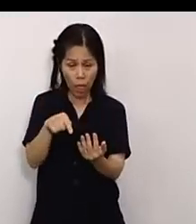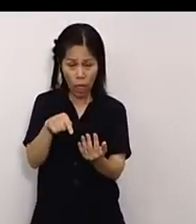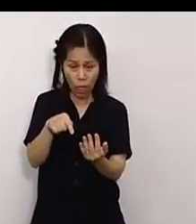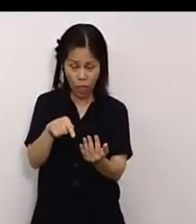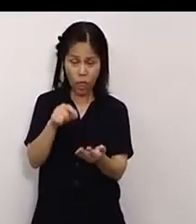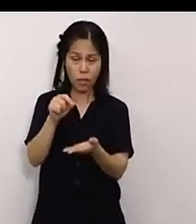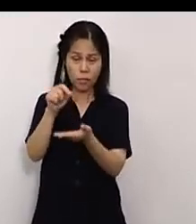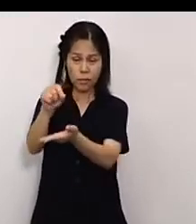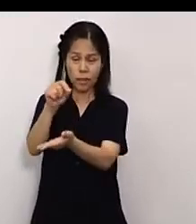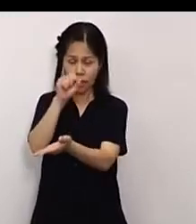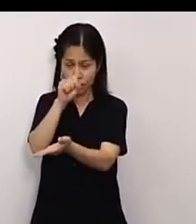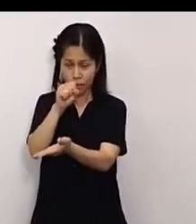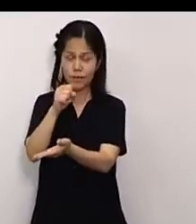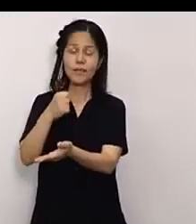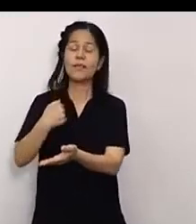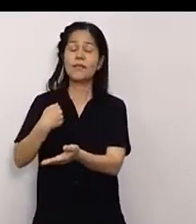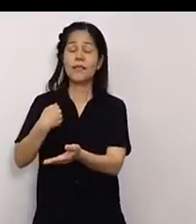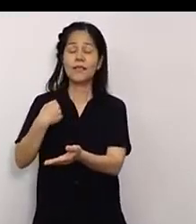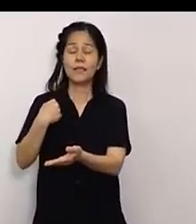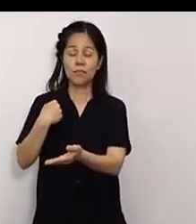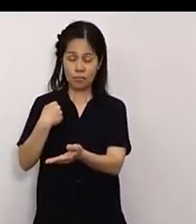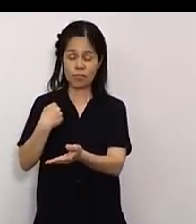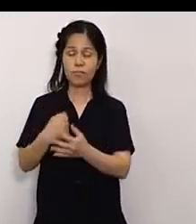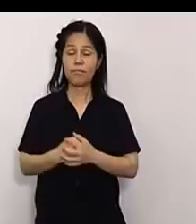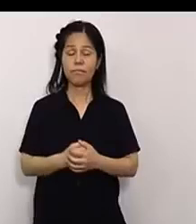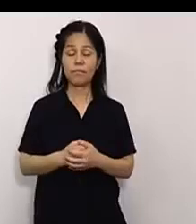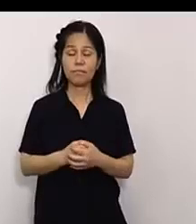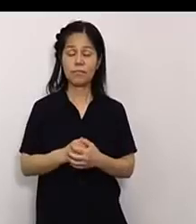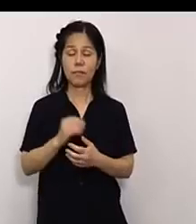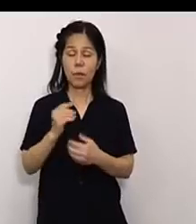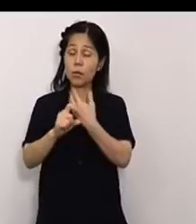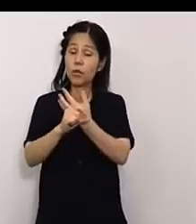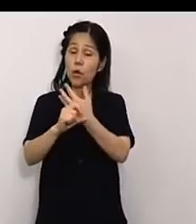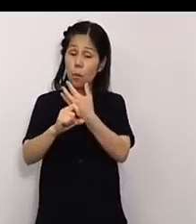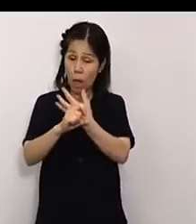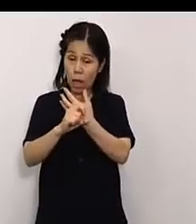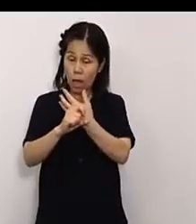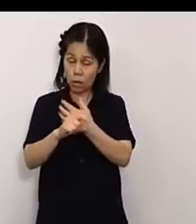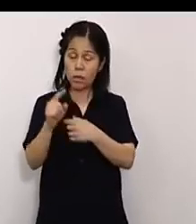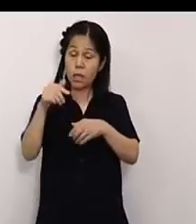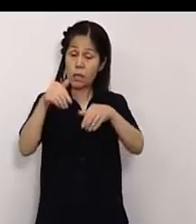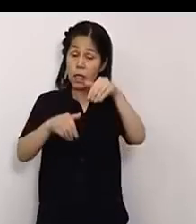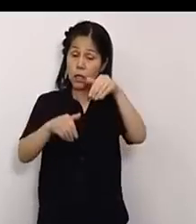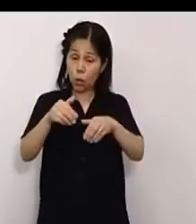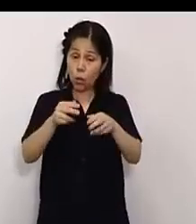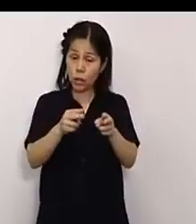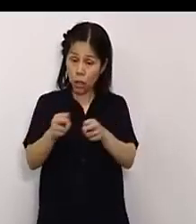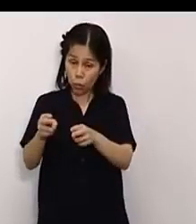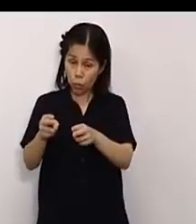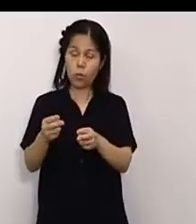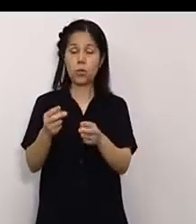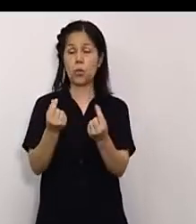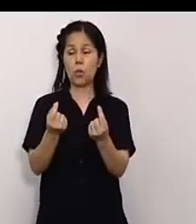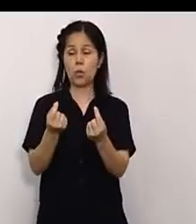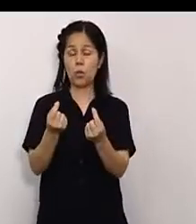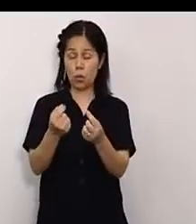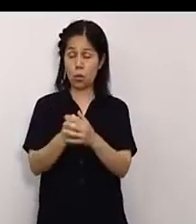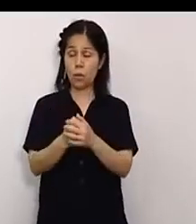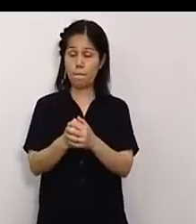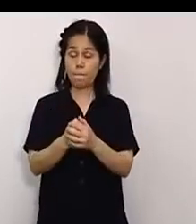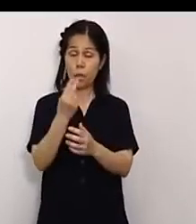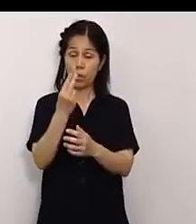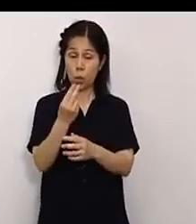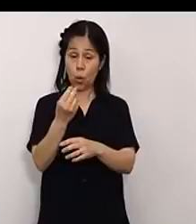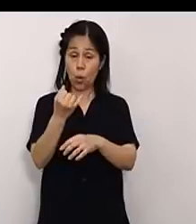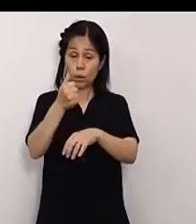ったらいいかっていうのはよくわからないんですけど、でも例えばこの選挙制度を一つとってもそうなんですね。例えばこの都知事選